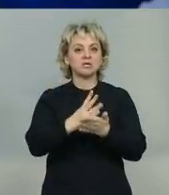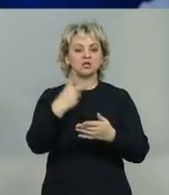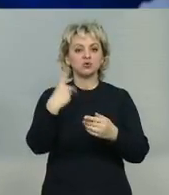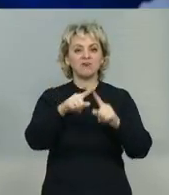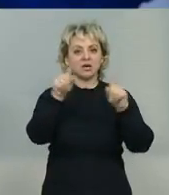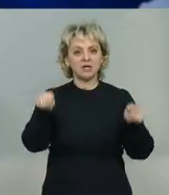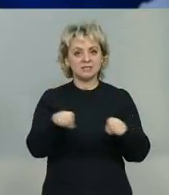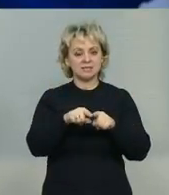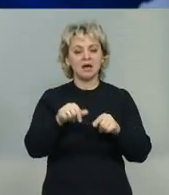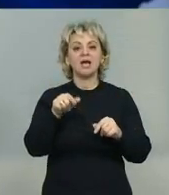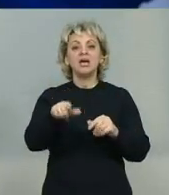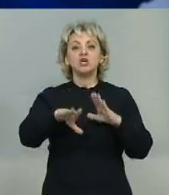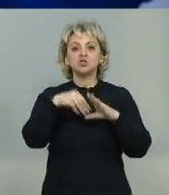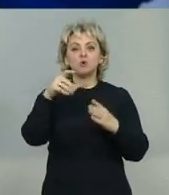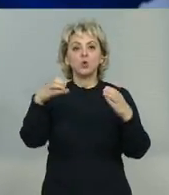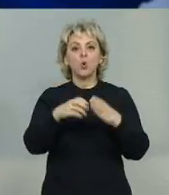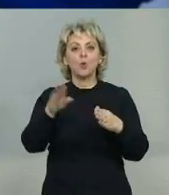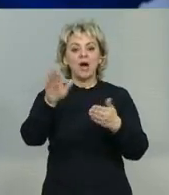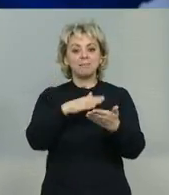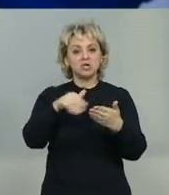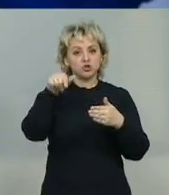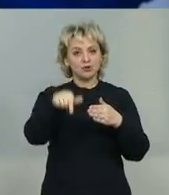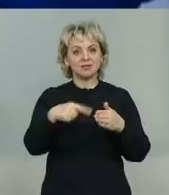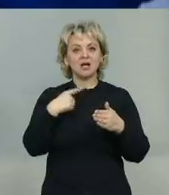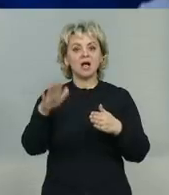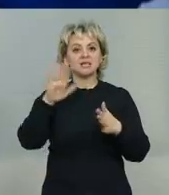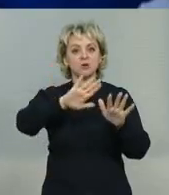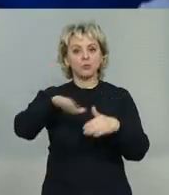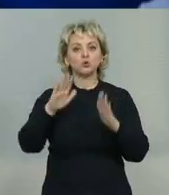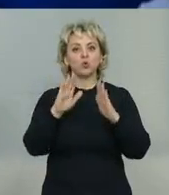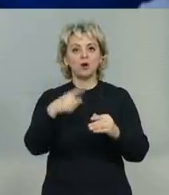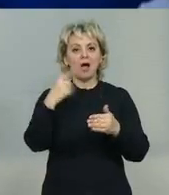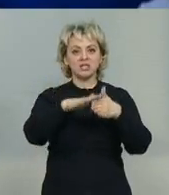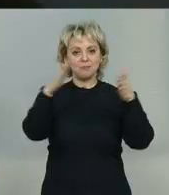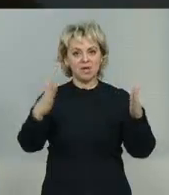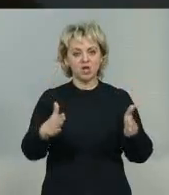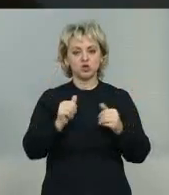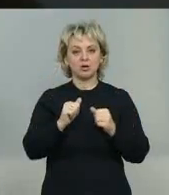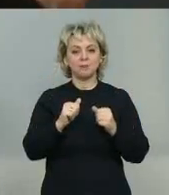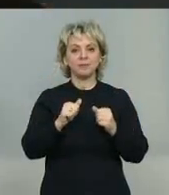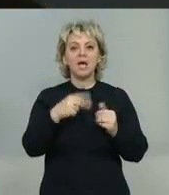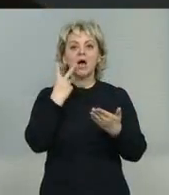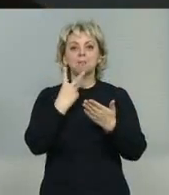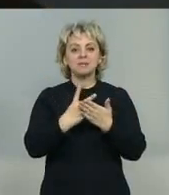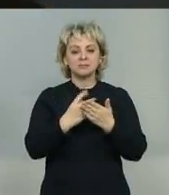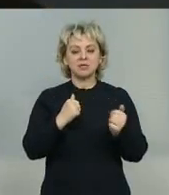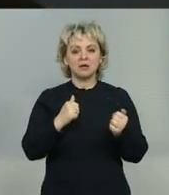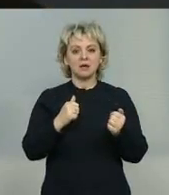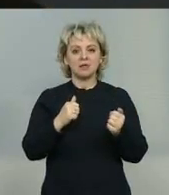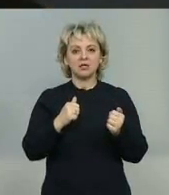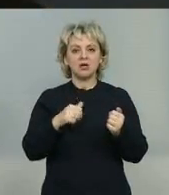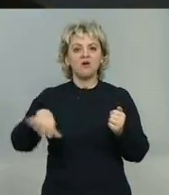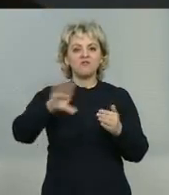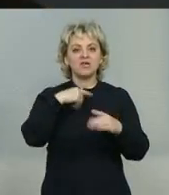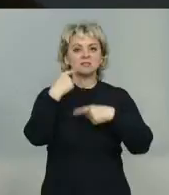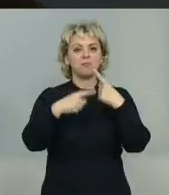2 избирательных листа. Избирком урну опечатал. Голосование проходило только с одним ящиком. Посмотрели